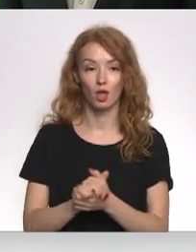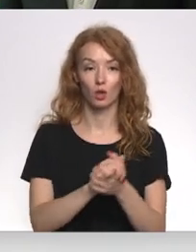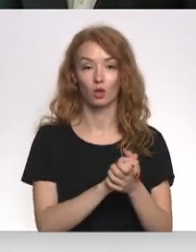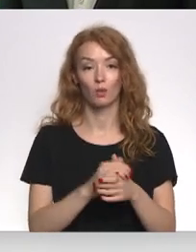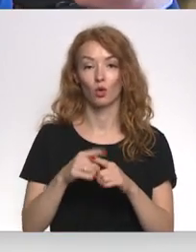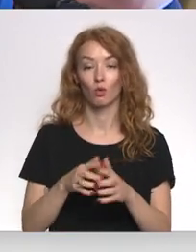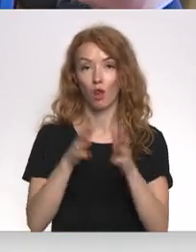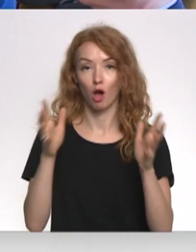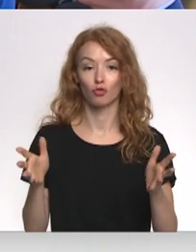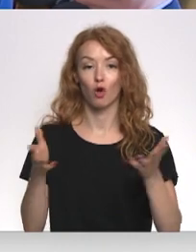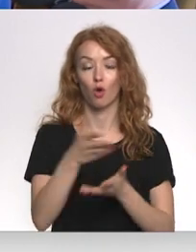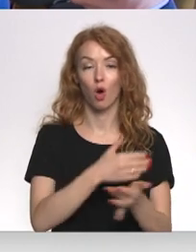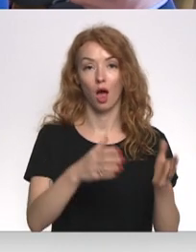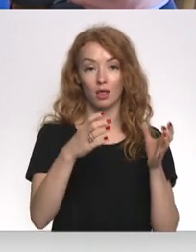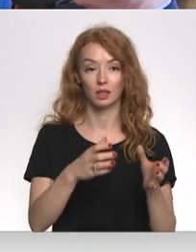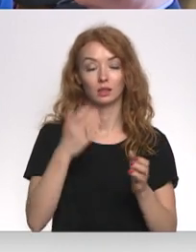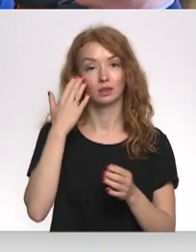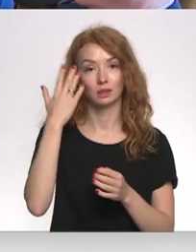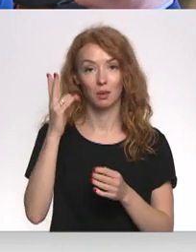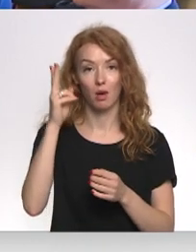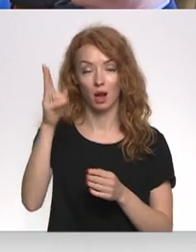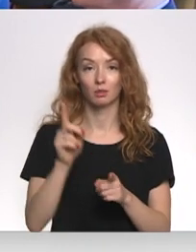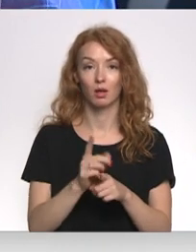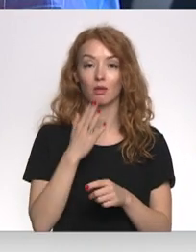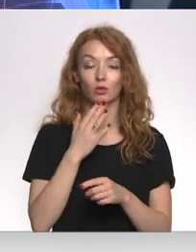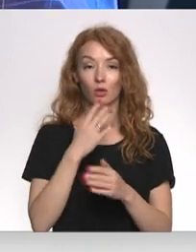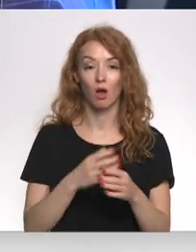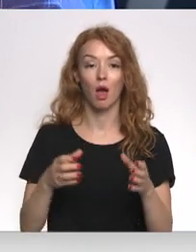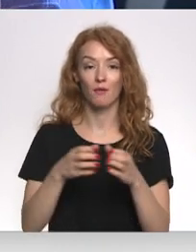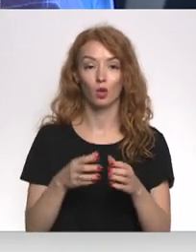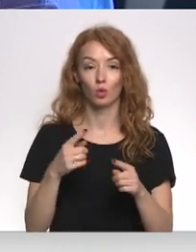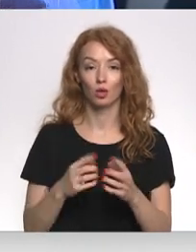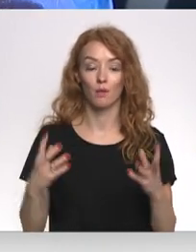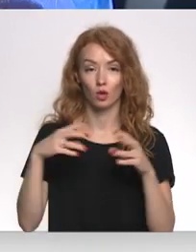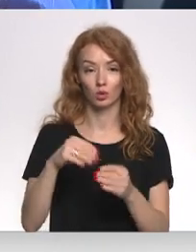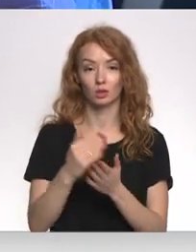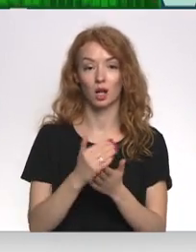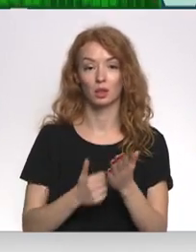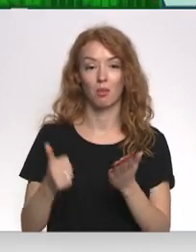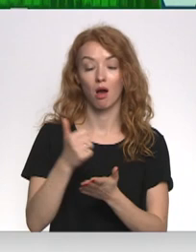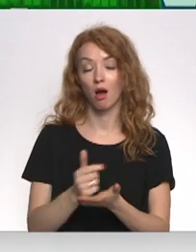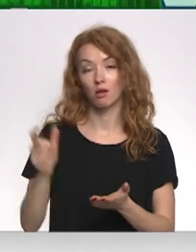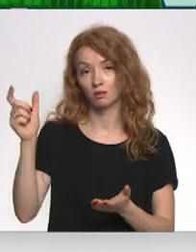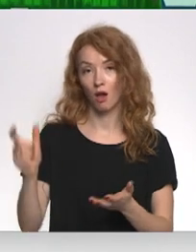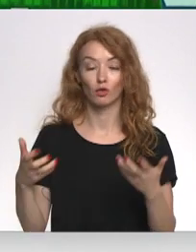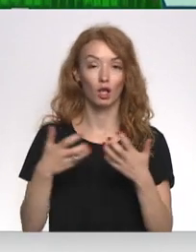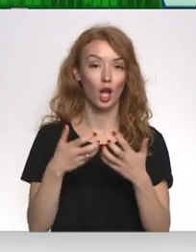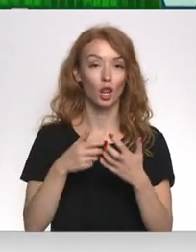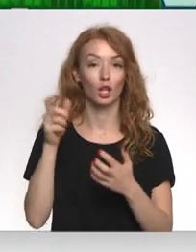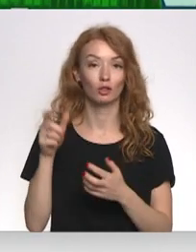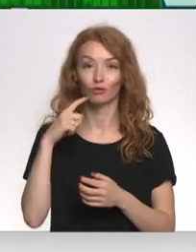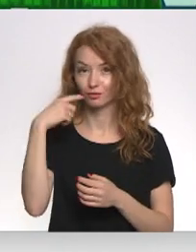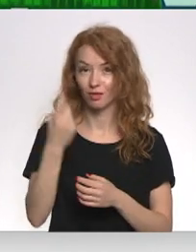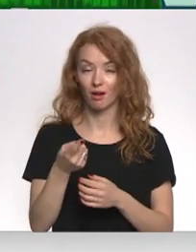koalīciju savstarpējās sarunās cer pārliecināt arī Nacionālo apvienību un apvienotās saraksta pārstāvjus. Es neredzu